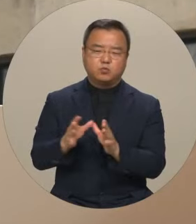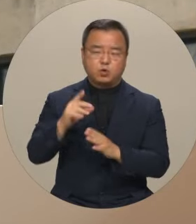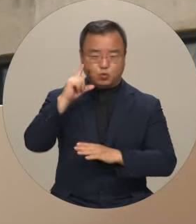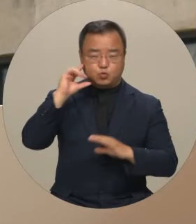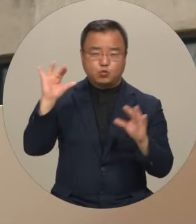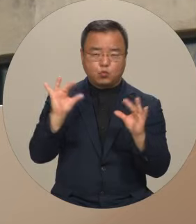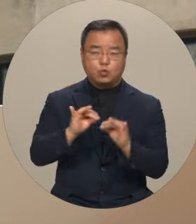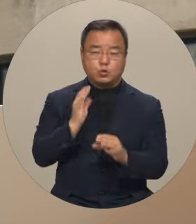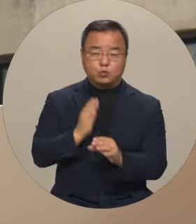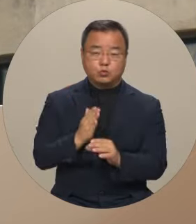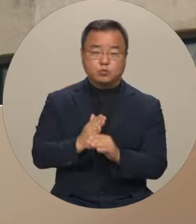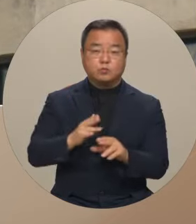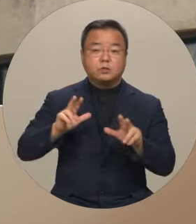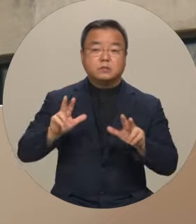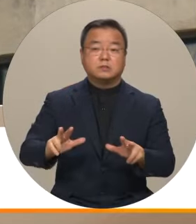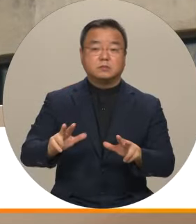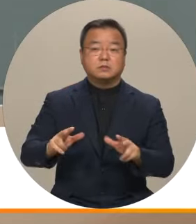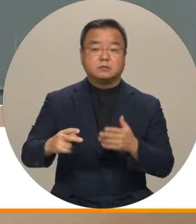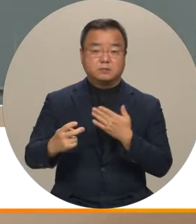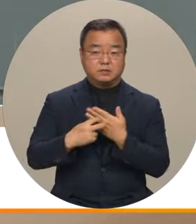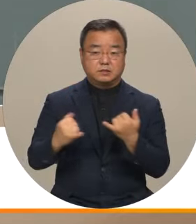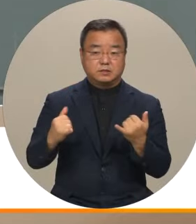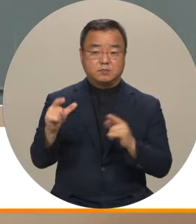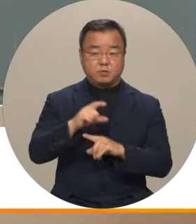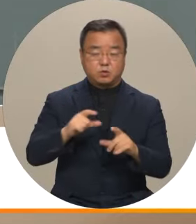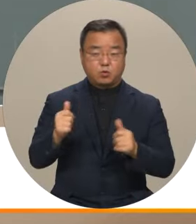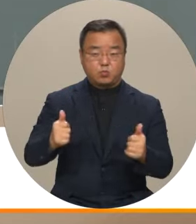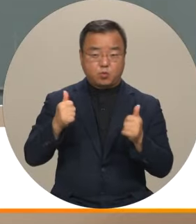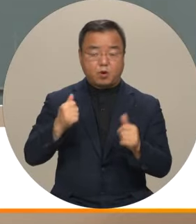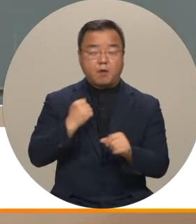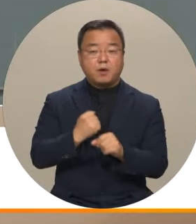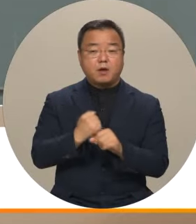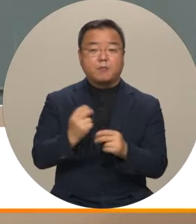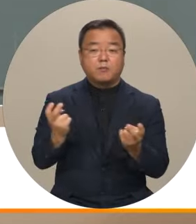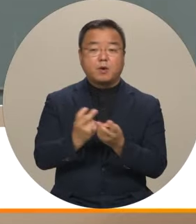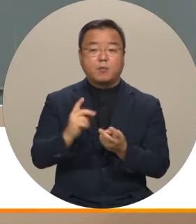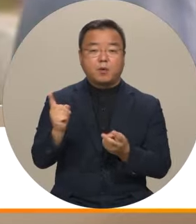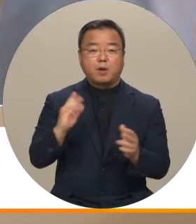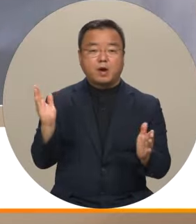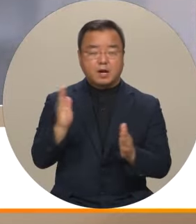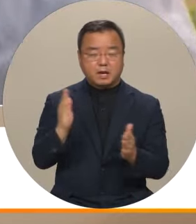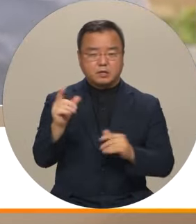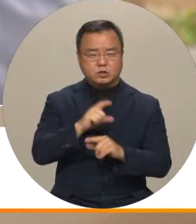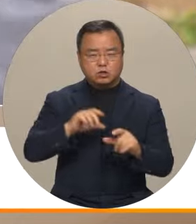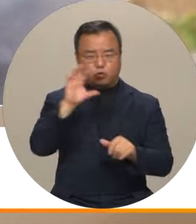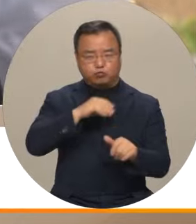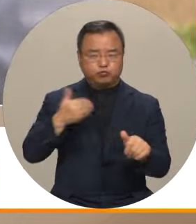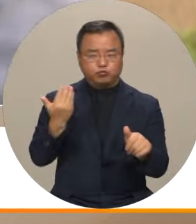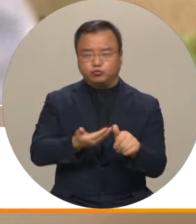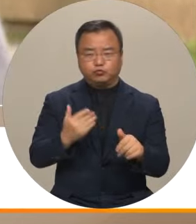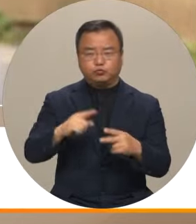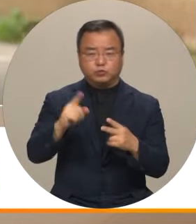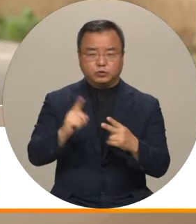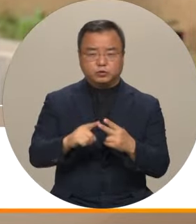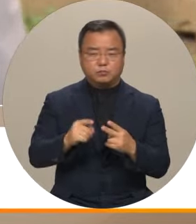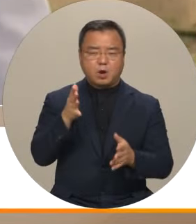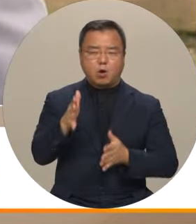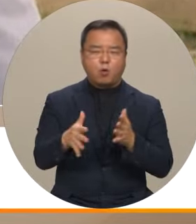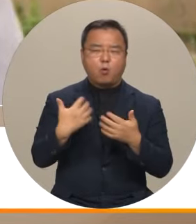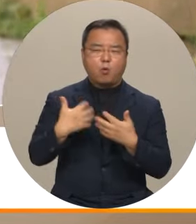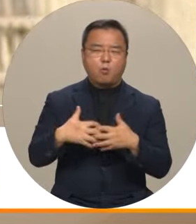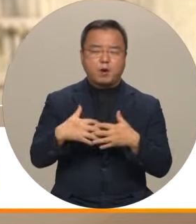그러면 지금 의사를 더 많이 배출하는 방법은 더 많은 학생을 훈련시키던 아니면 뭐 로봇으로